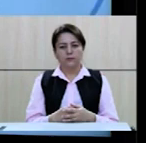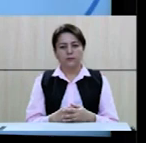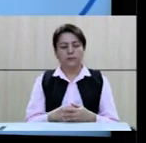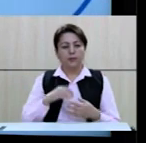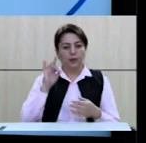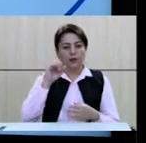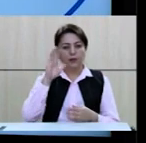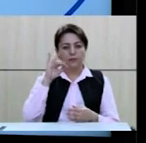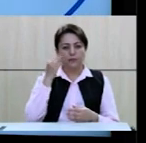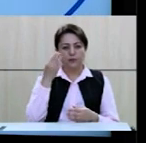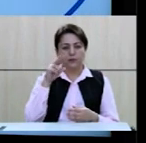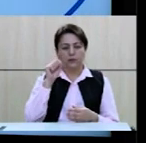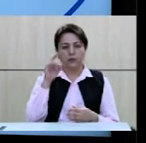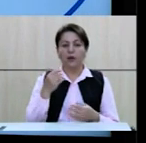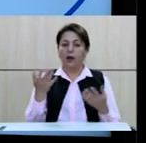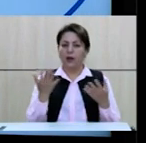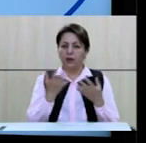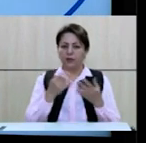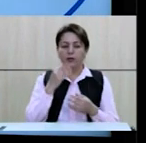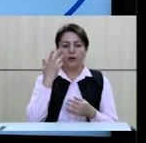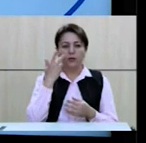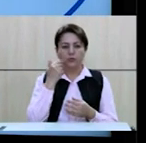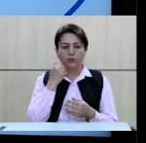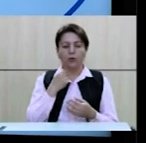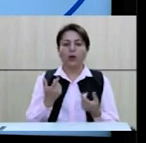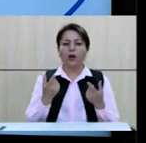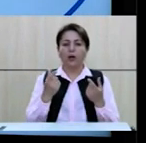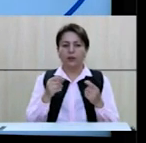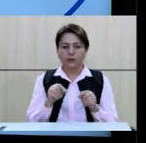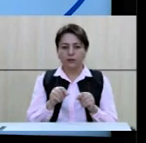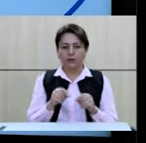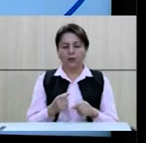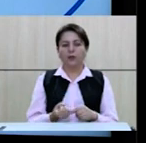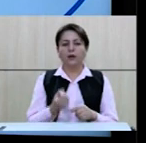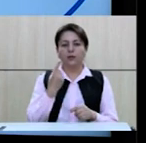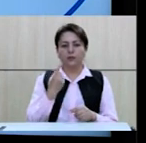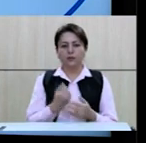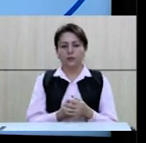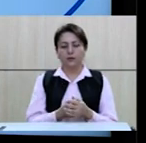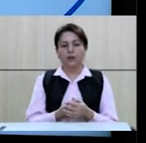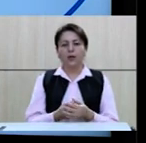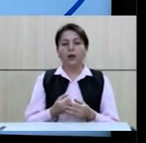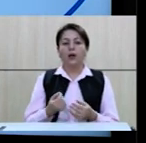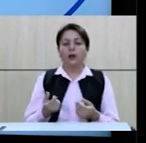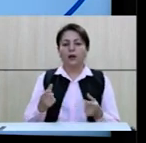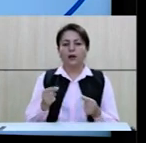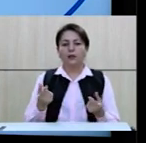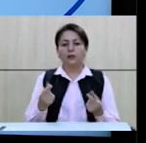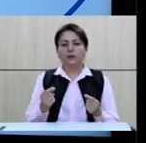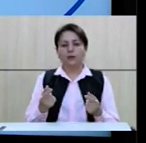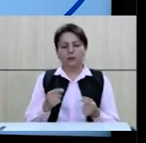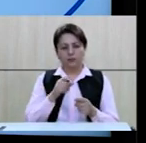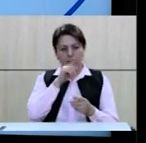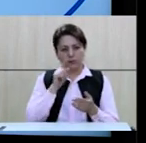Demak, ravishlar qanday, qachon, qayerga, qayerdan, qayerda kabi